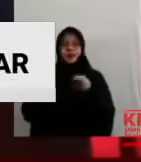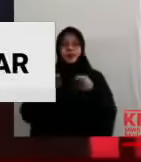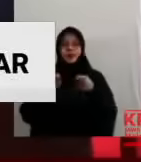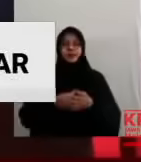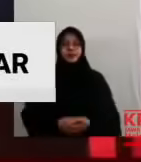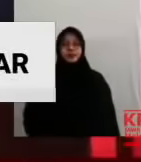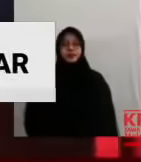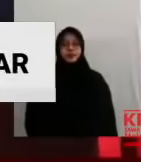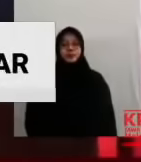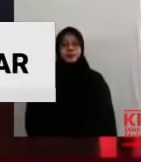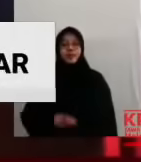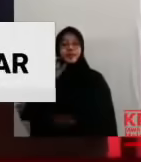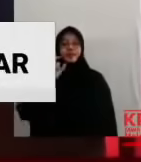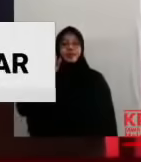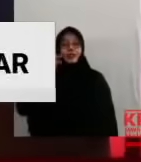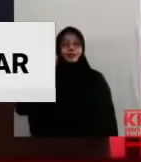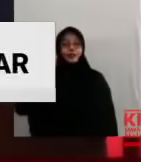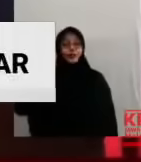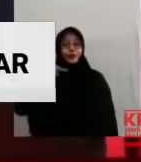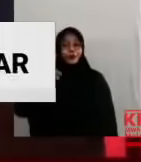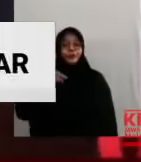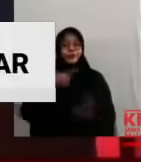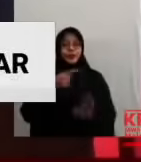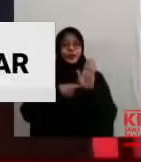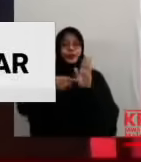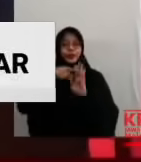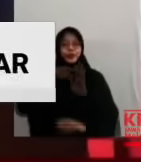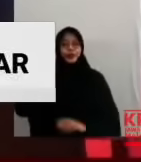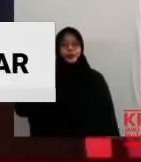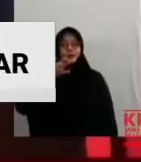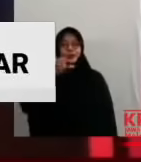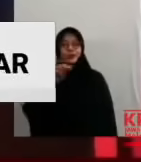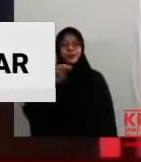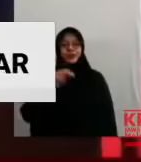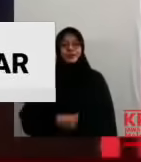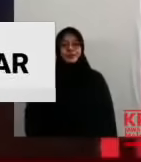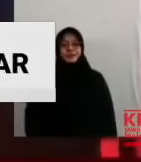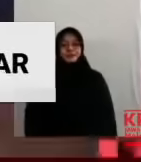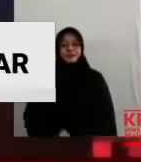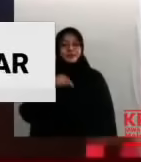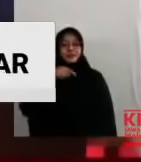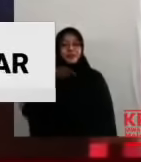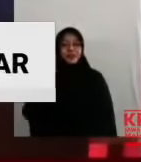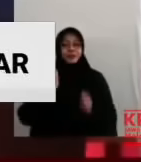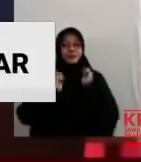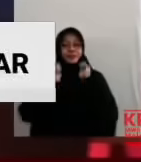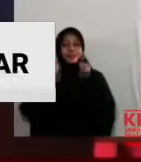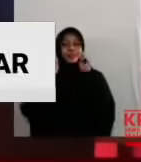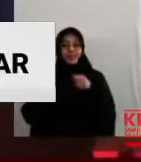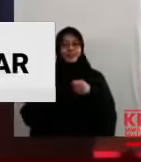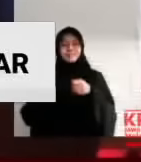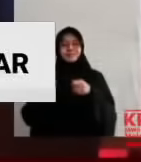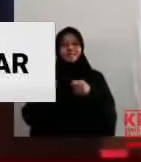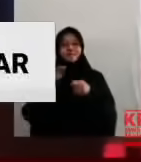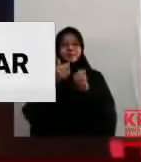sebagai calon gubernur dan wakil gubernur provinsi Jawa Barat dengan ini kami serahkan berbagai